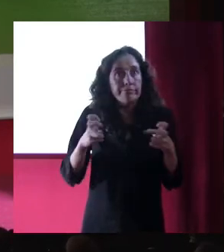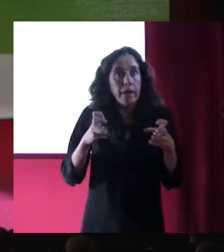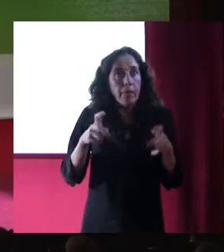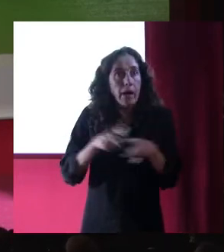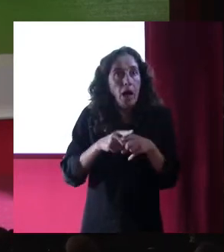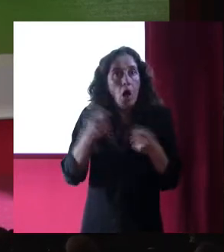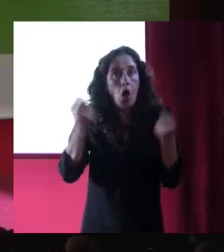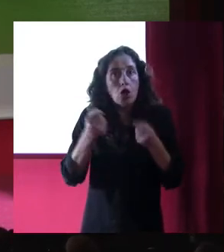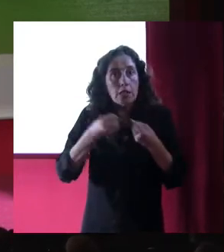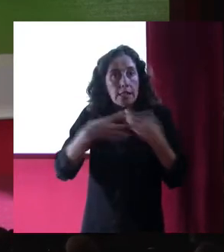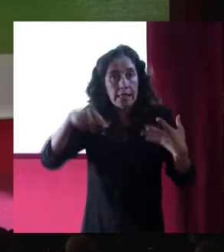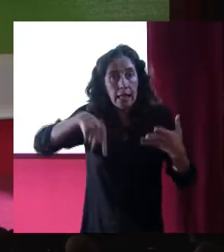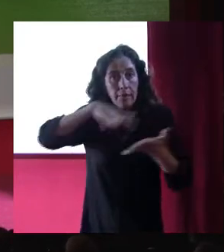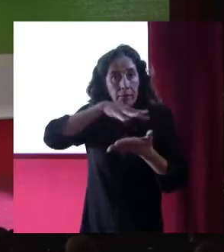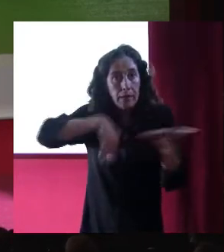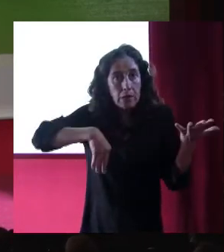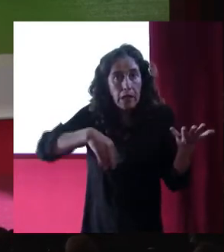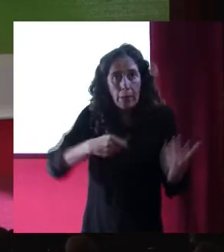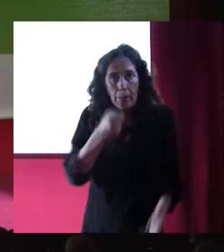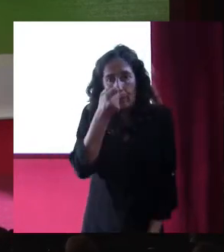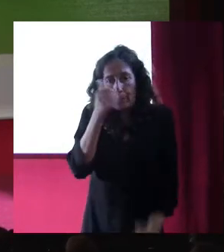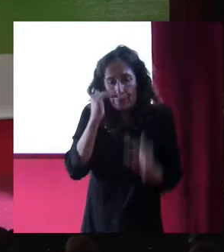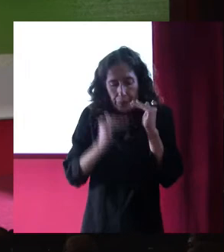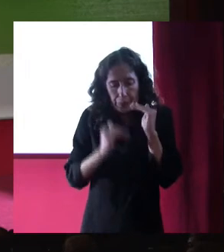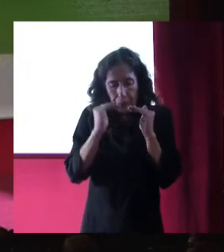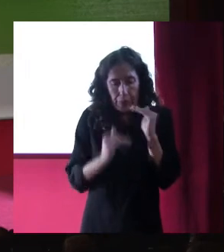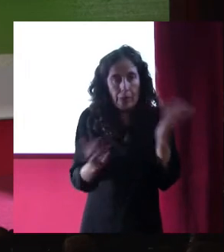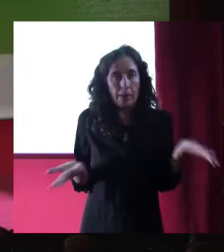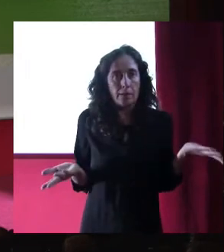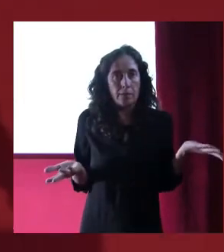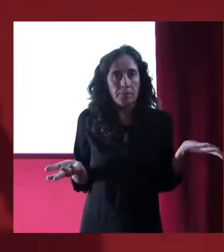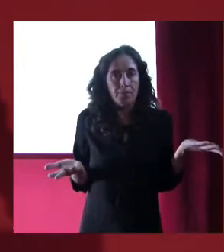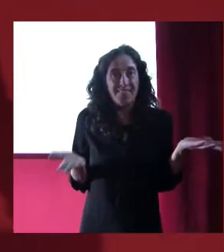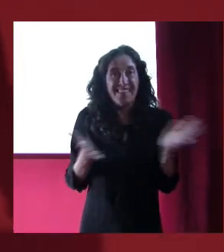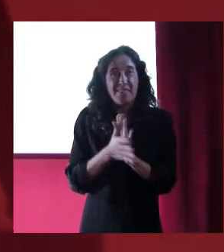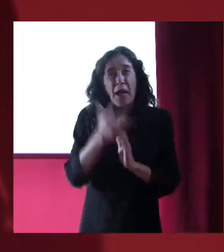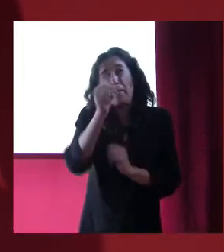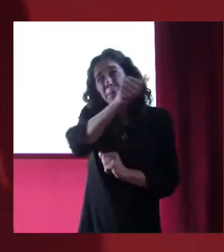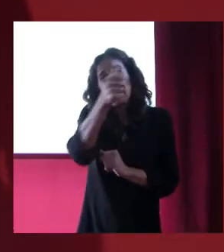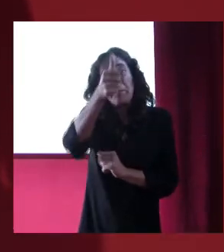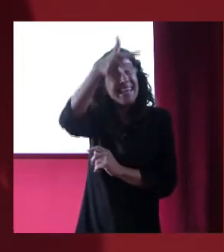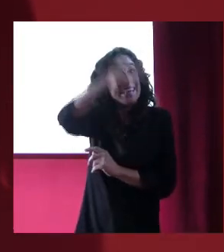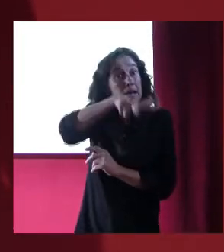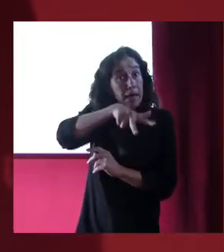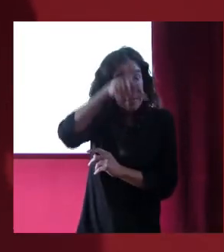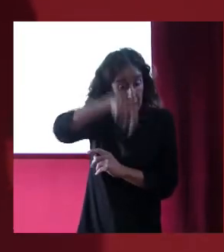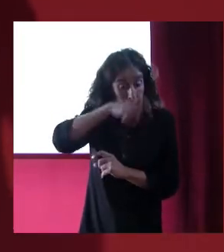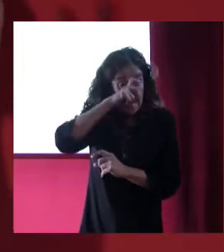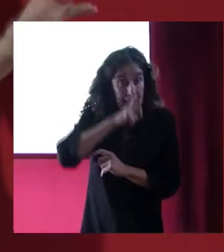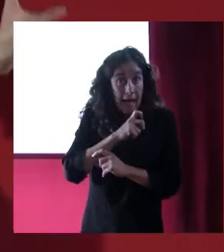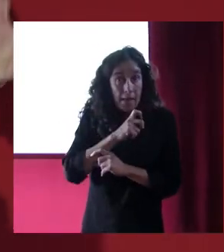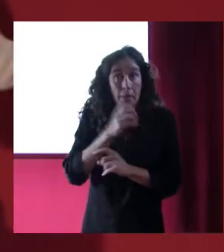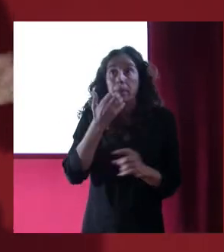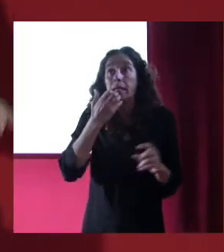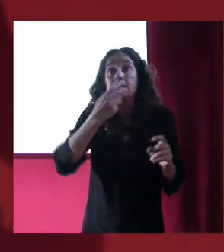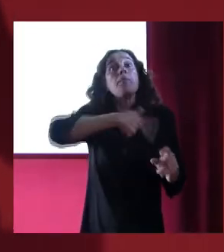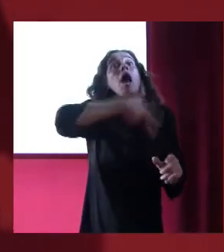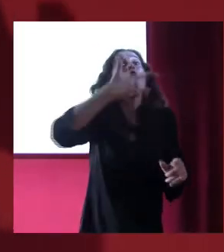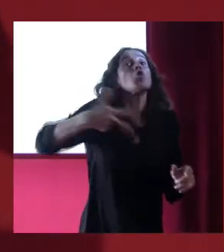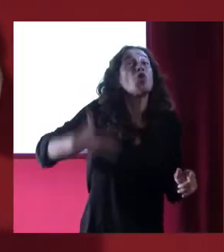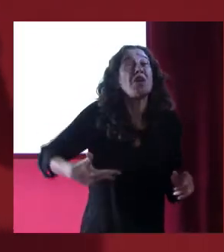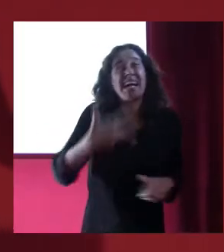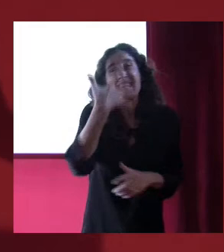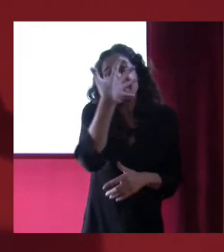baixa. Les dades que tenim són alarmants, perquè durant el primer trimestre d'aquest any, mentre a Noruega